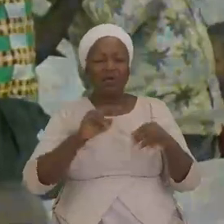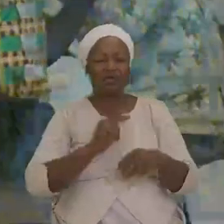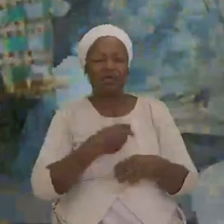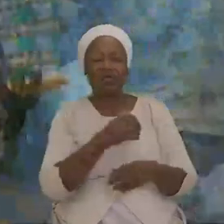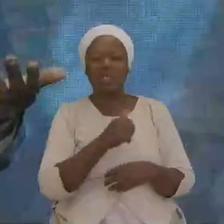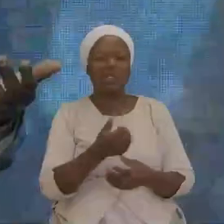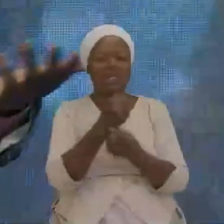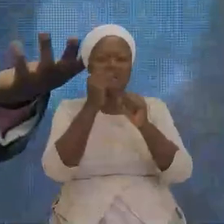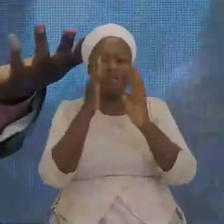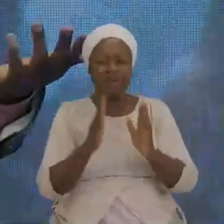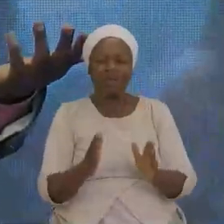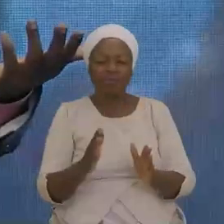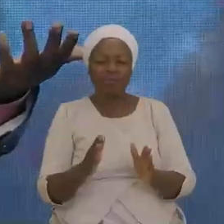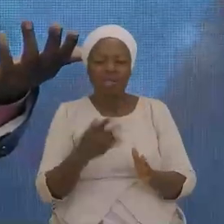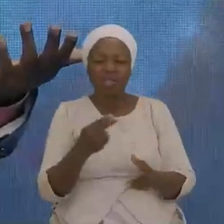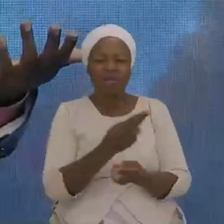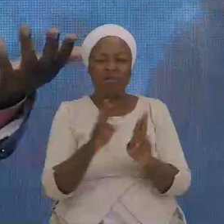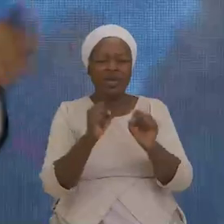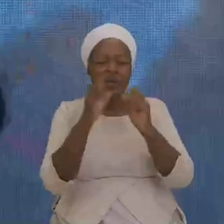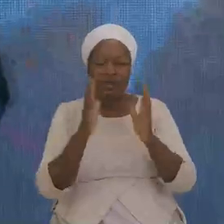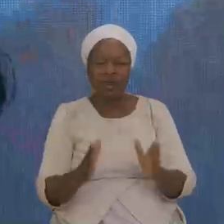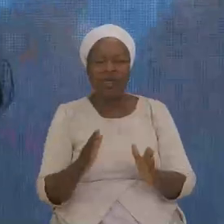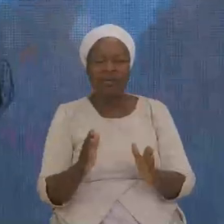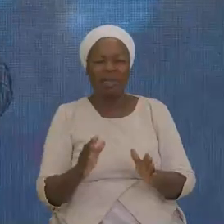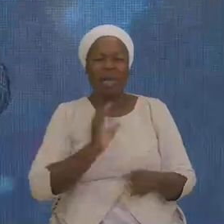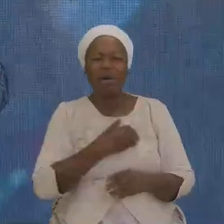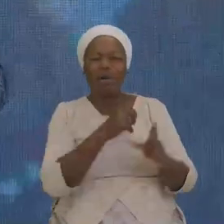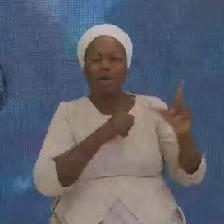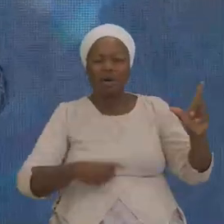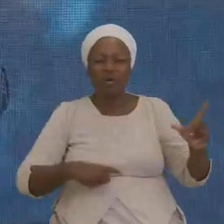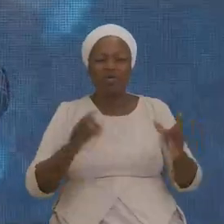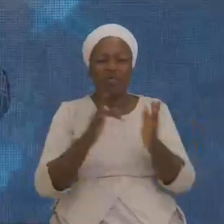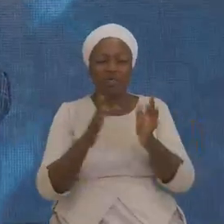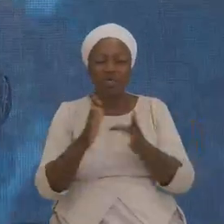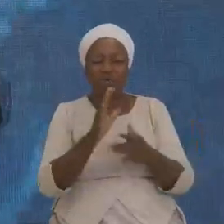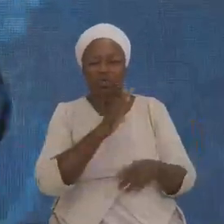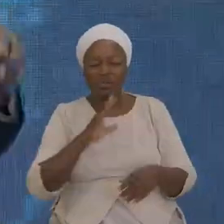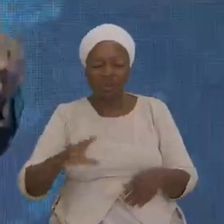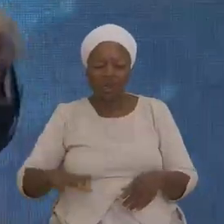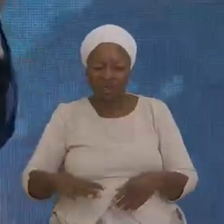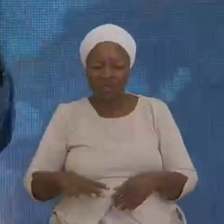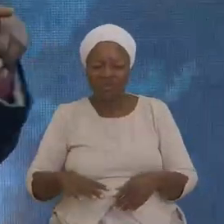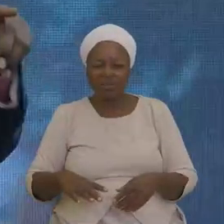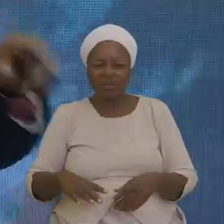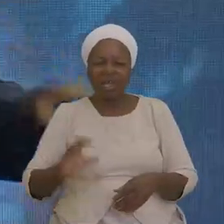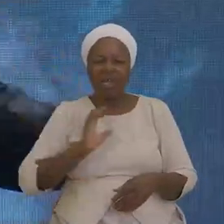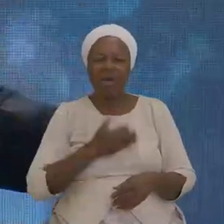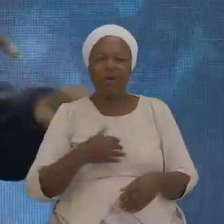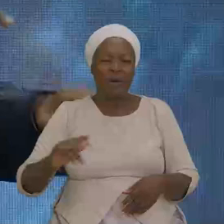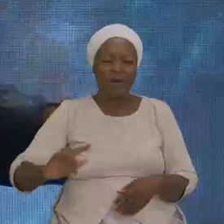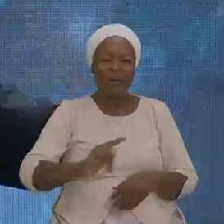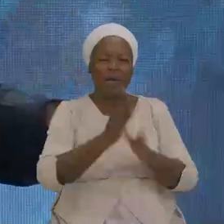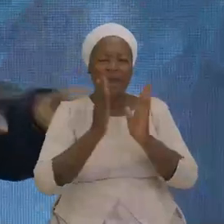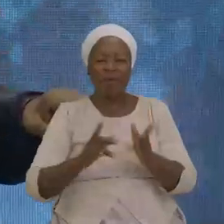Et tu nous as donné le Sauveur, le Rédempteur, notre Seigneur Jésus-Christ,